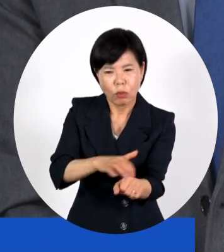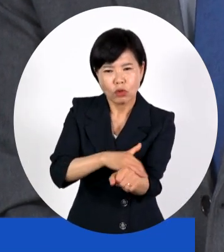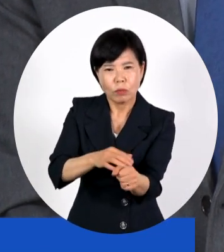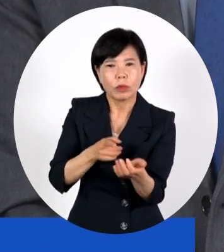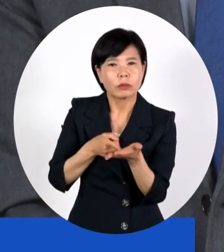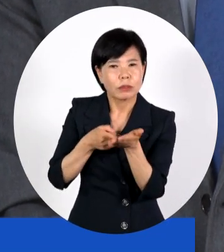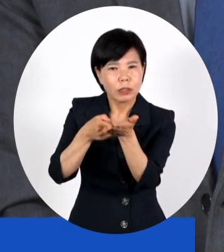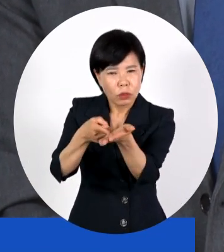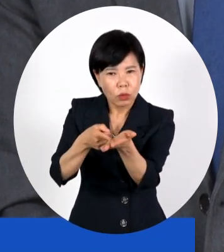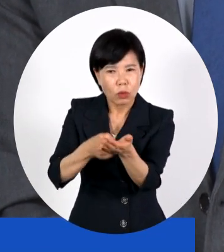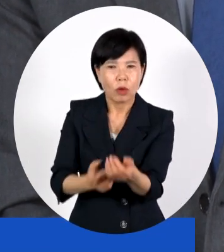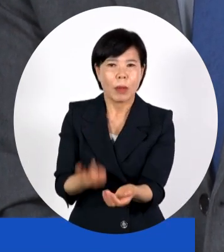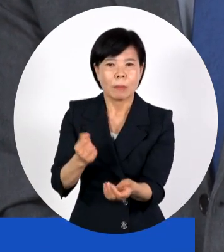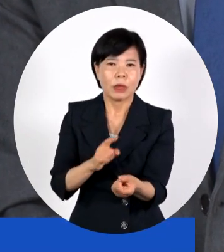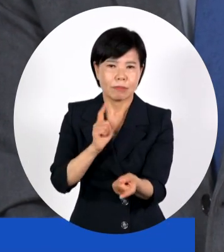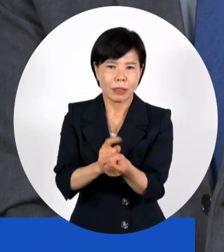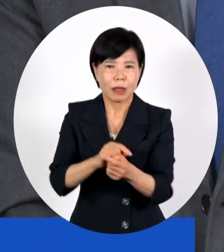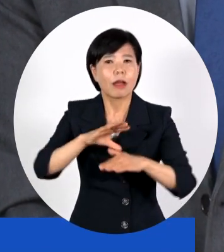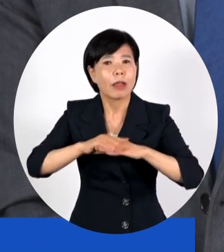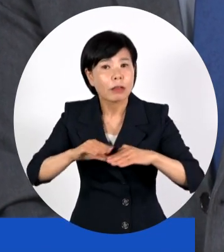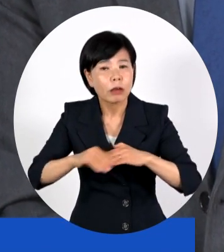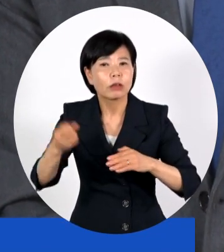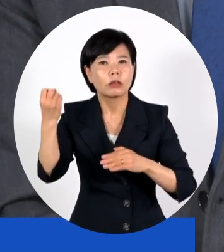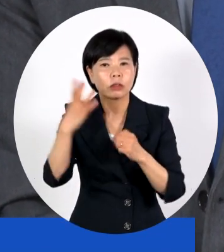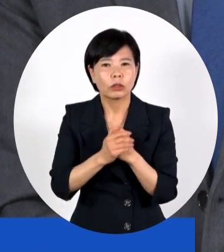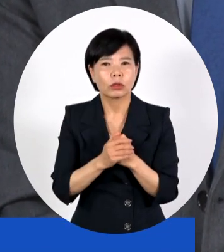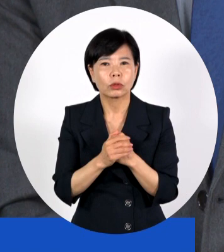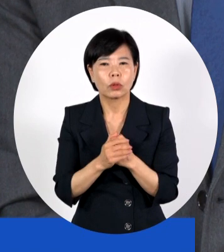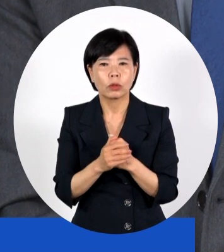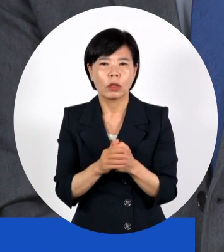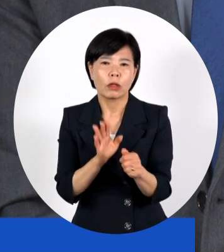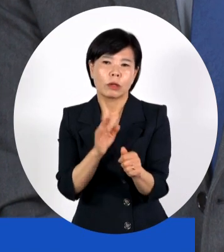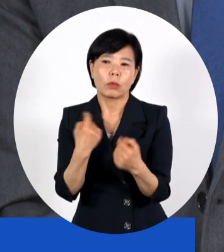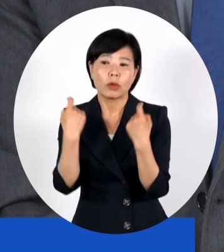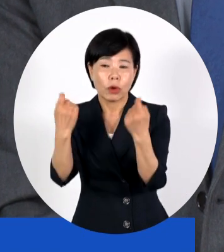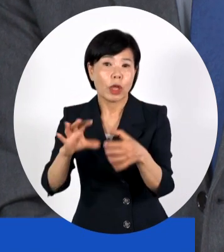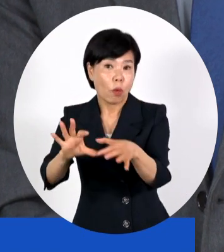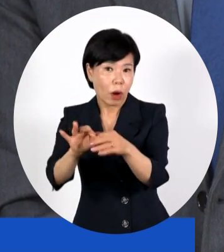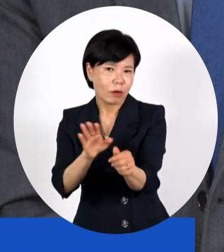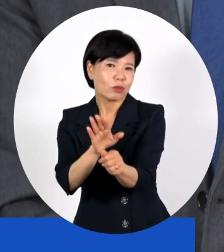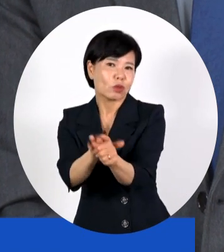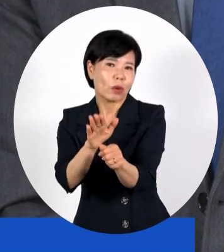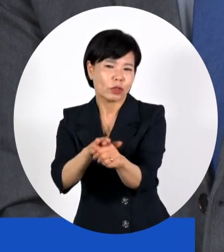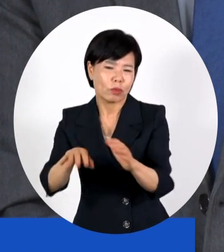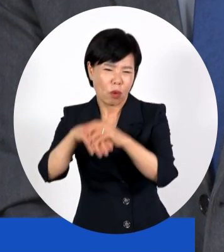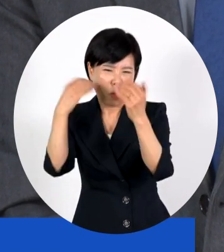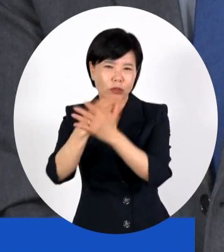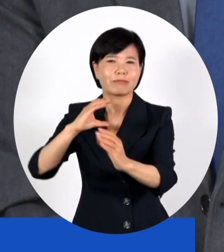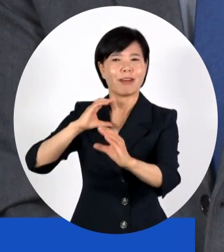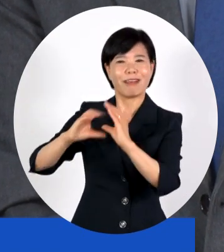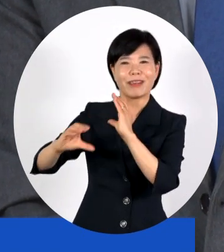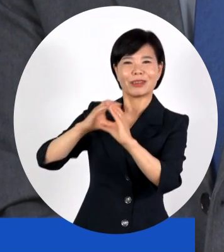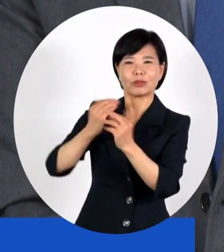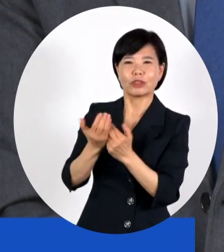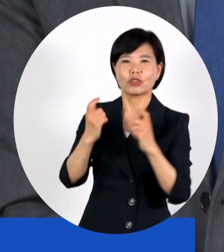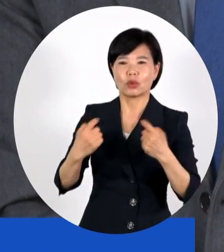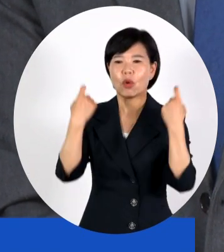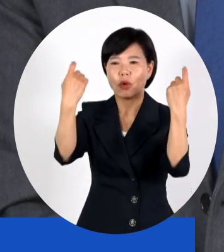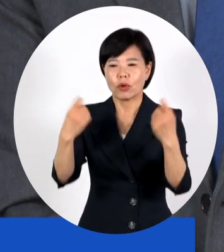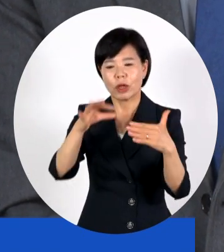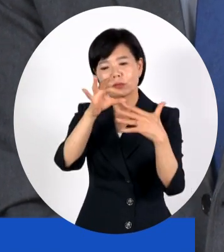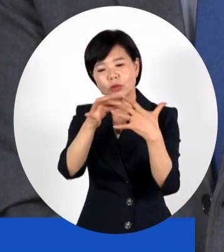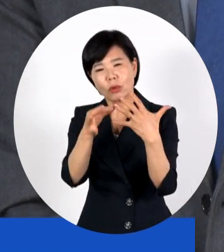불편사항 신고 및 신속 대응, 그리고 여행객 피드백 등 여행 전주기에 걸쳐 소통하며 제주